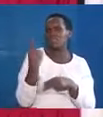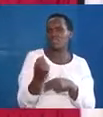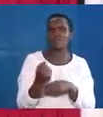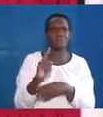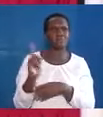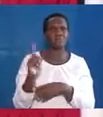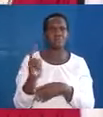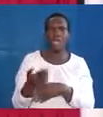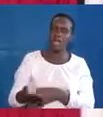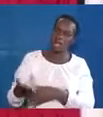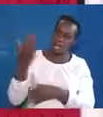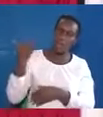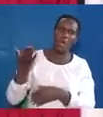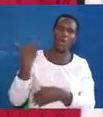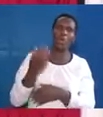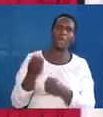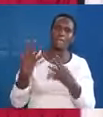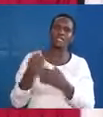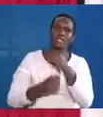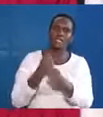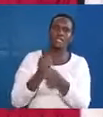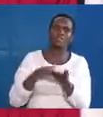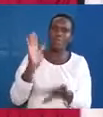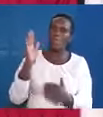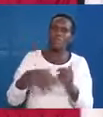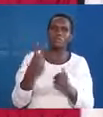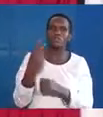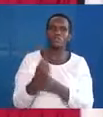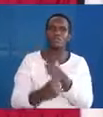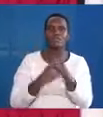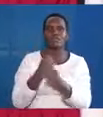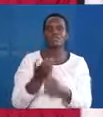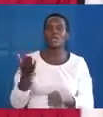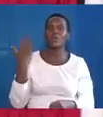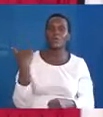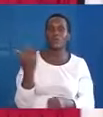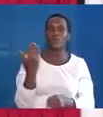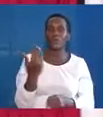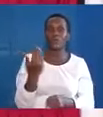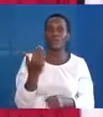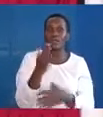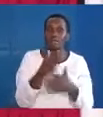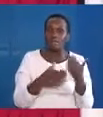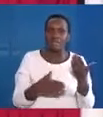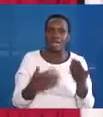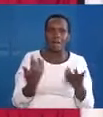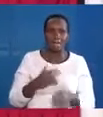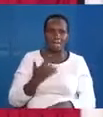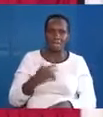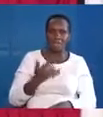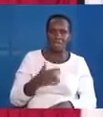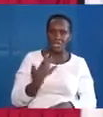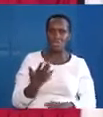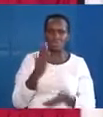kurudi nyuma miaka mingi zaidi ya 20-25. Kuwa wengine wanajisikia ndio wenye